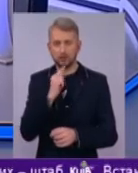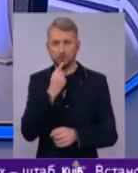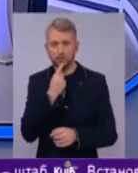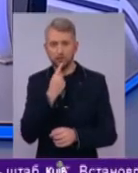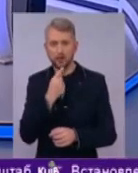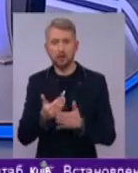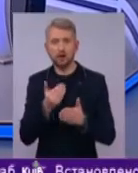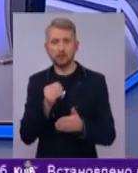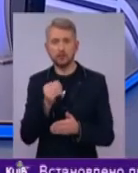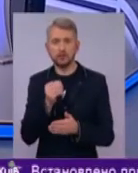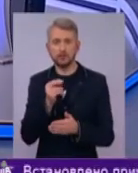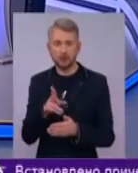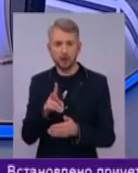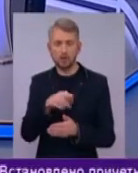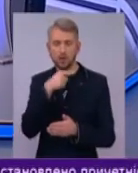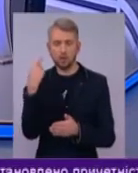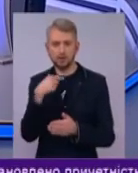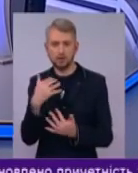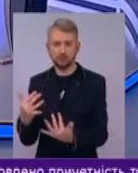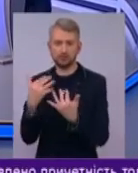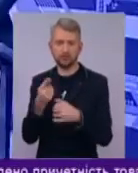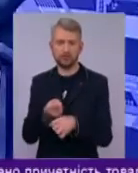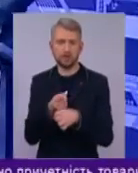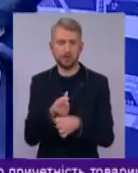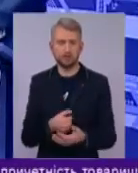згине під тягарем санкцій. Дякую за відповідь.